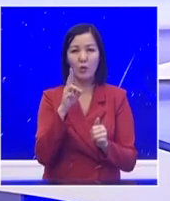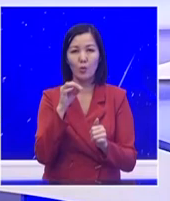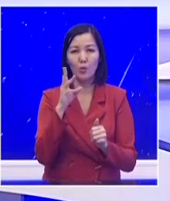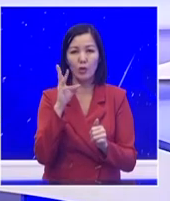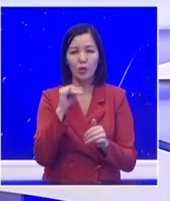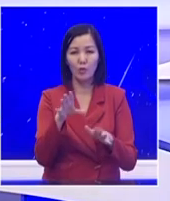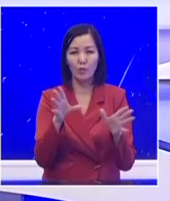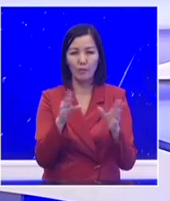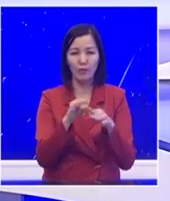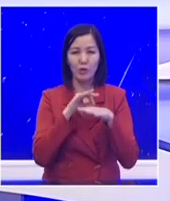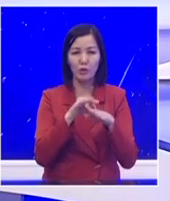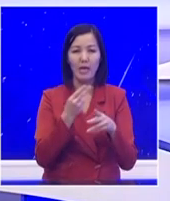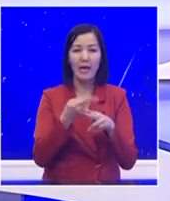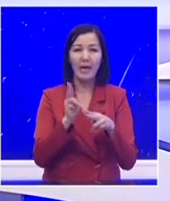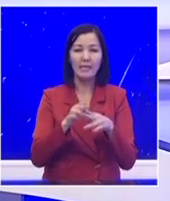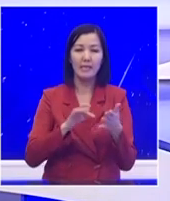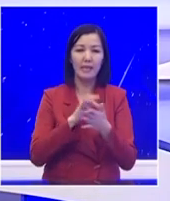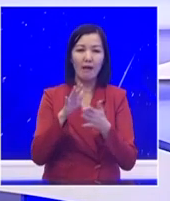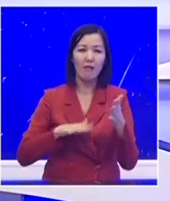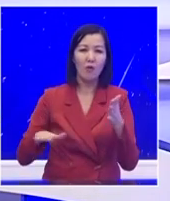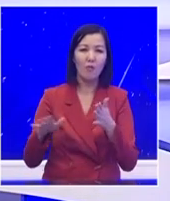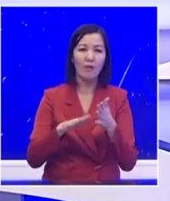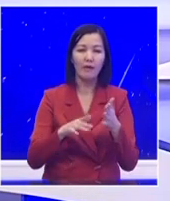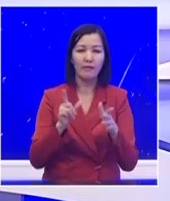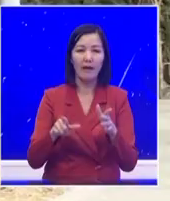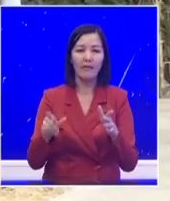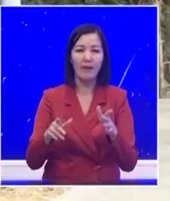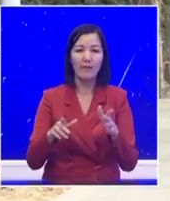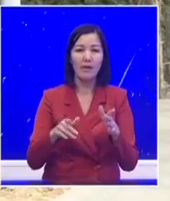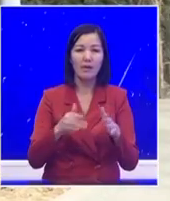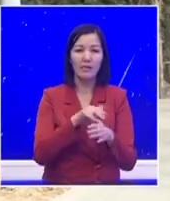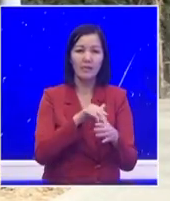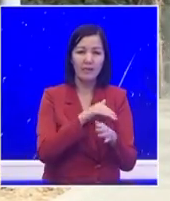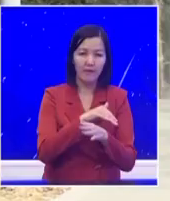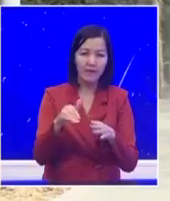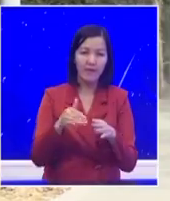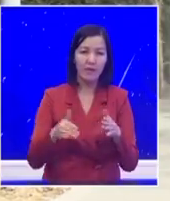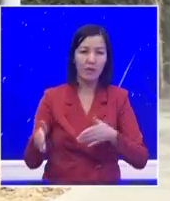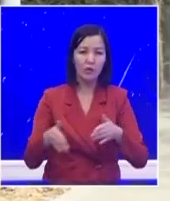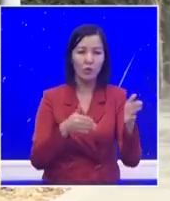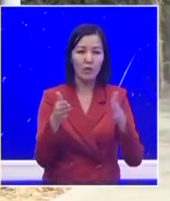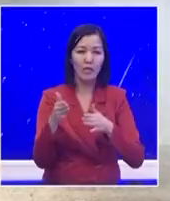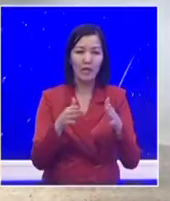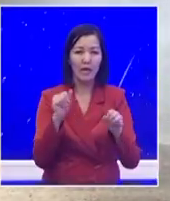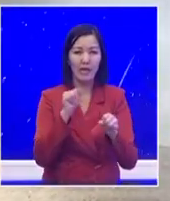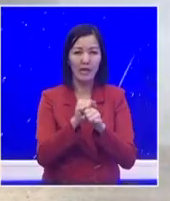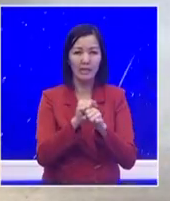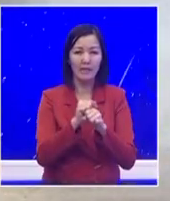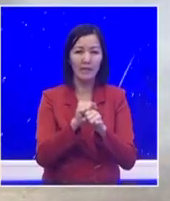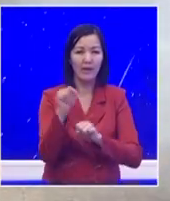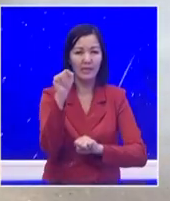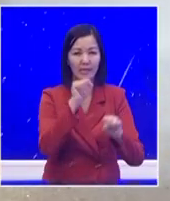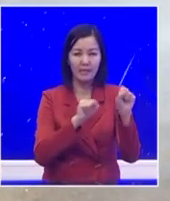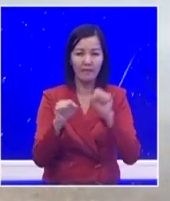шектеулі серіктестігімен жүргізіледі. Әсіресе қала аумағындағы адам көп жүретін алаңдарға, скверлерге, тротуарларға және аялдамаларға